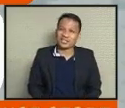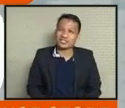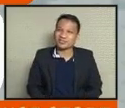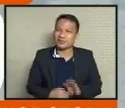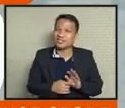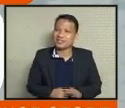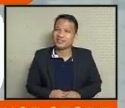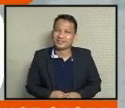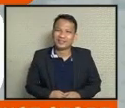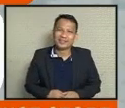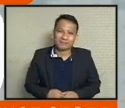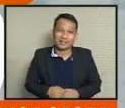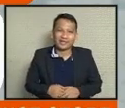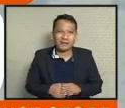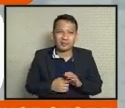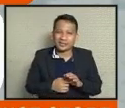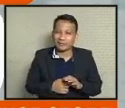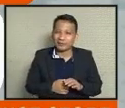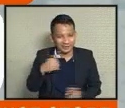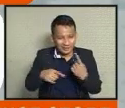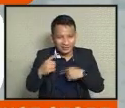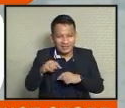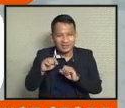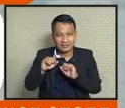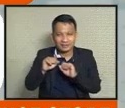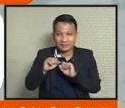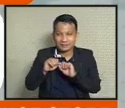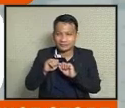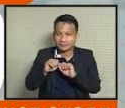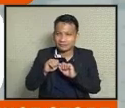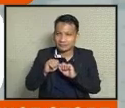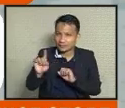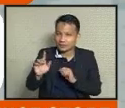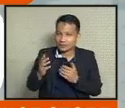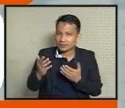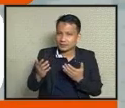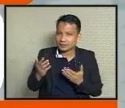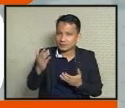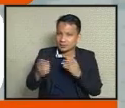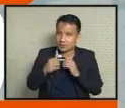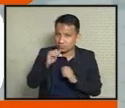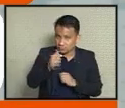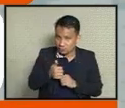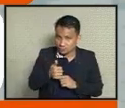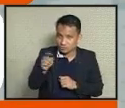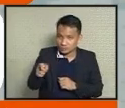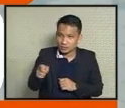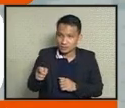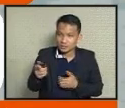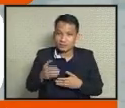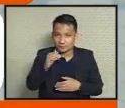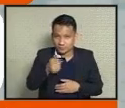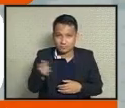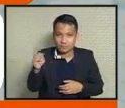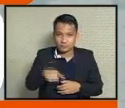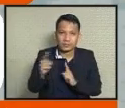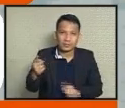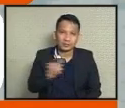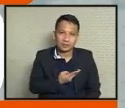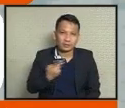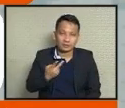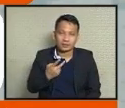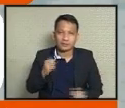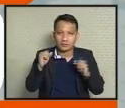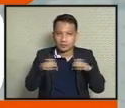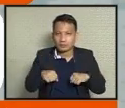sa ira ko dito sa floating line na to. You know, I am really sorry about this. But then tomorrow, if you will still be there, I will be there.